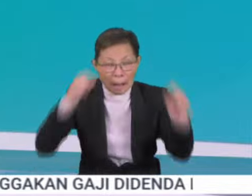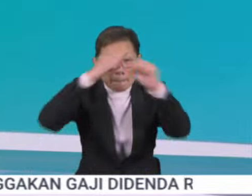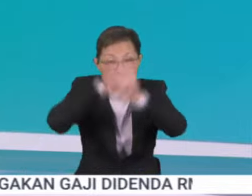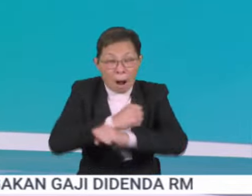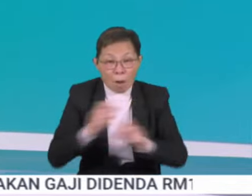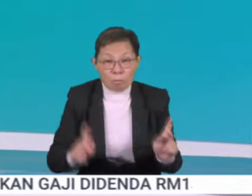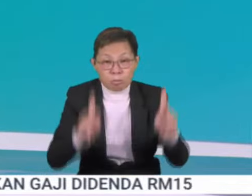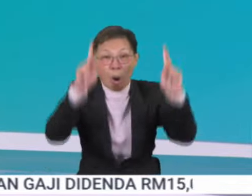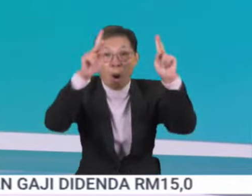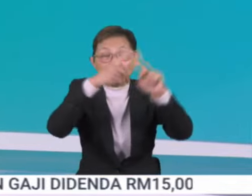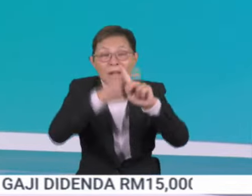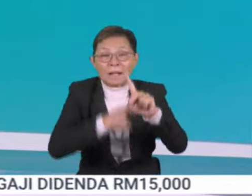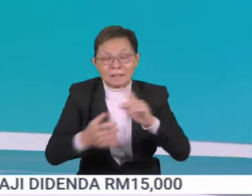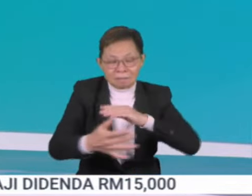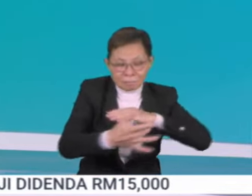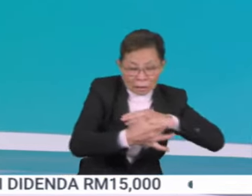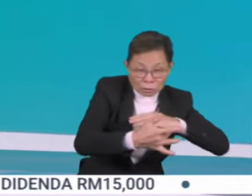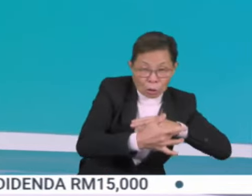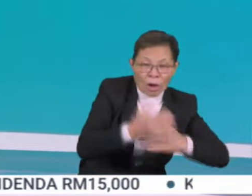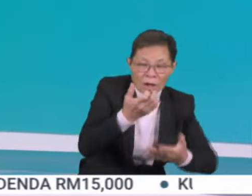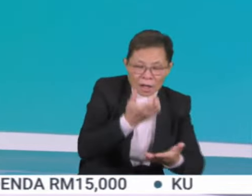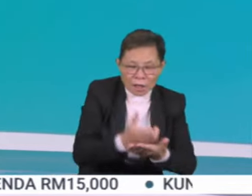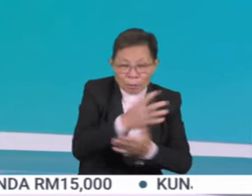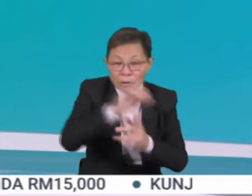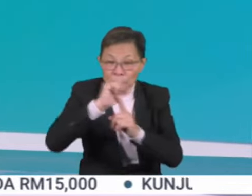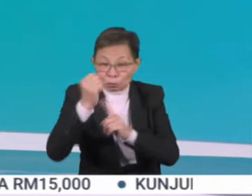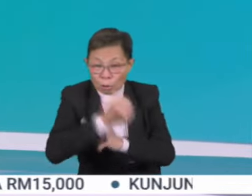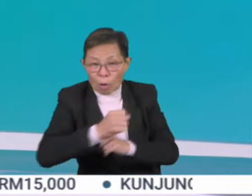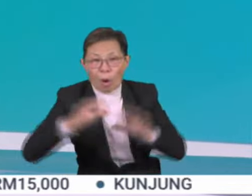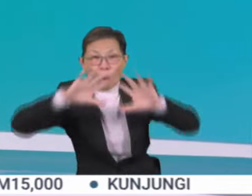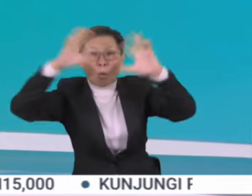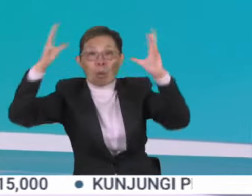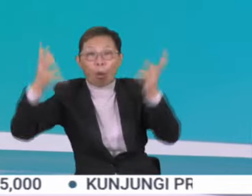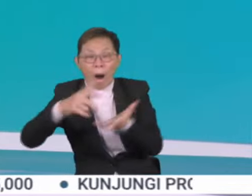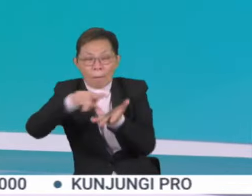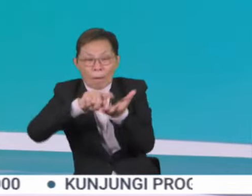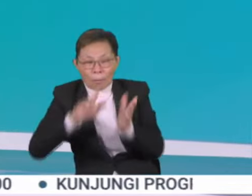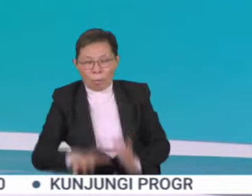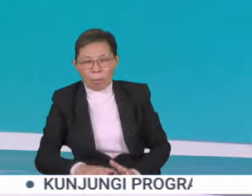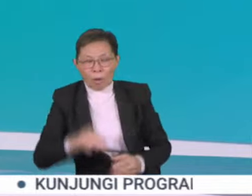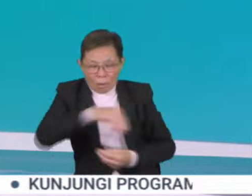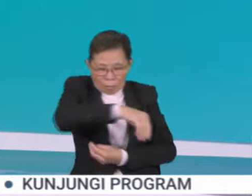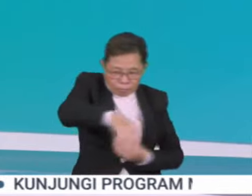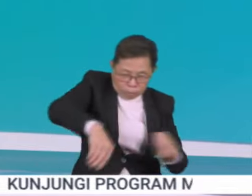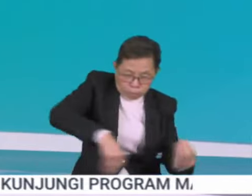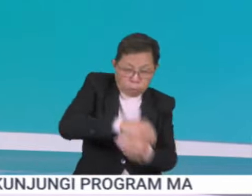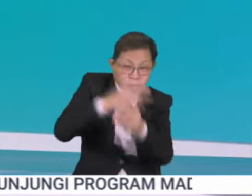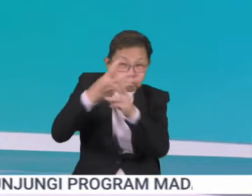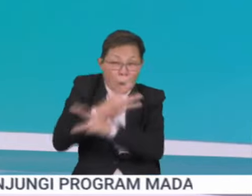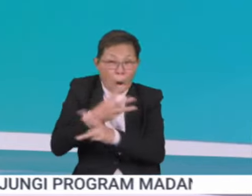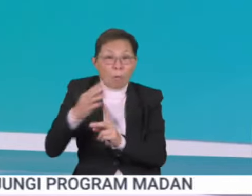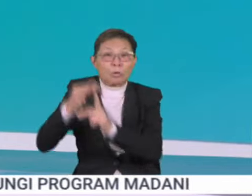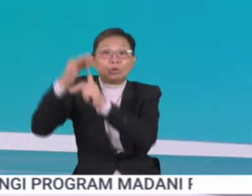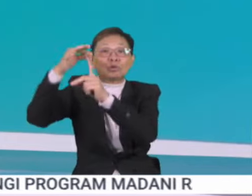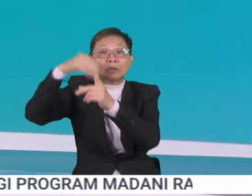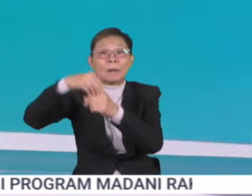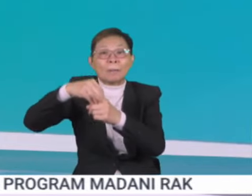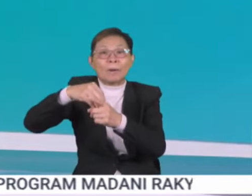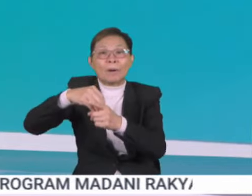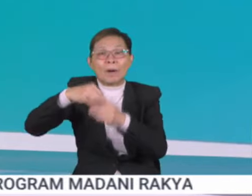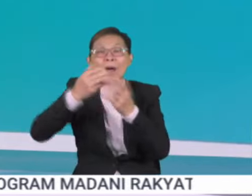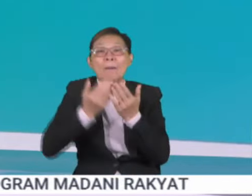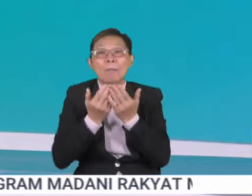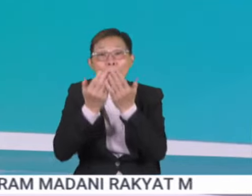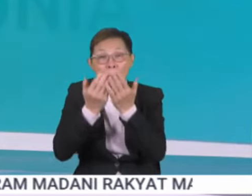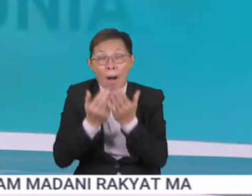Cabaran kompleks dari segi teknologi, ekonomi dan sosial, dunia kewartawanan mengalami evolusi ketara khususnya dalam penyampaian